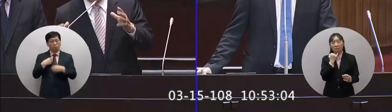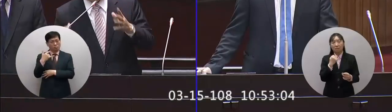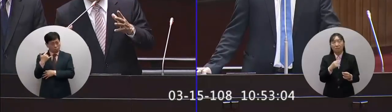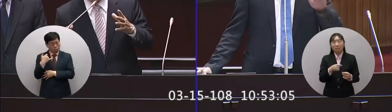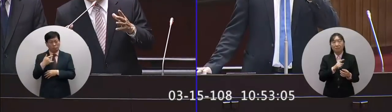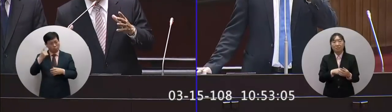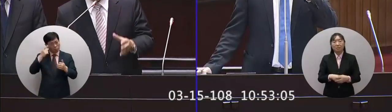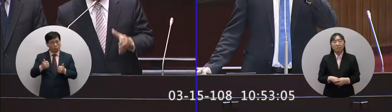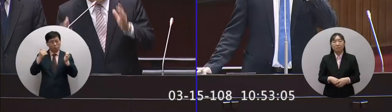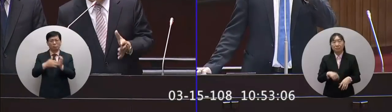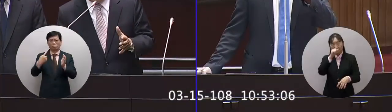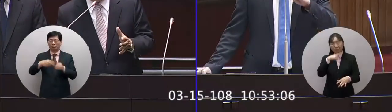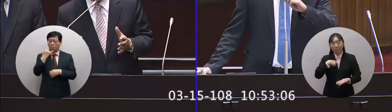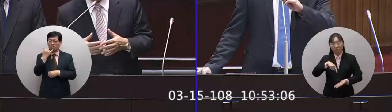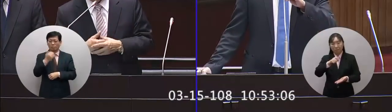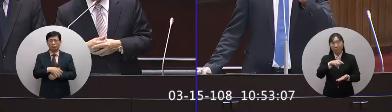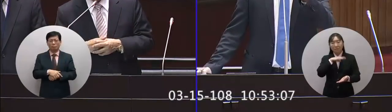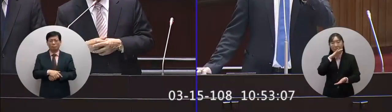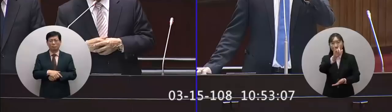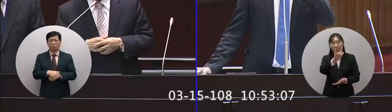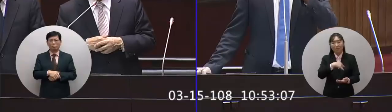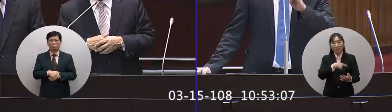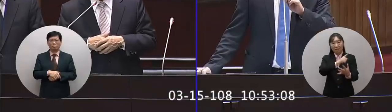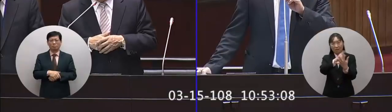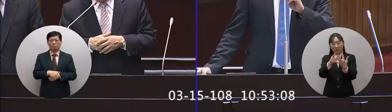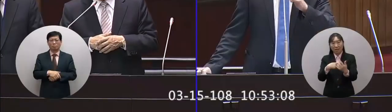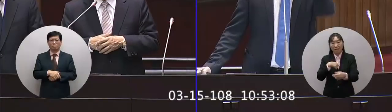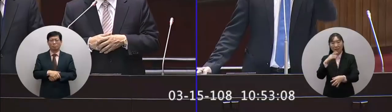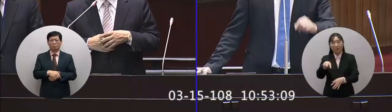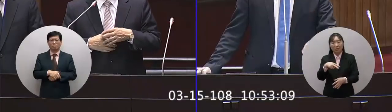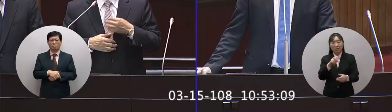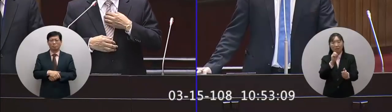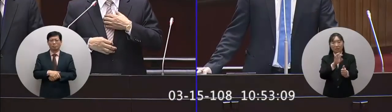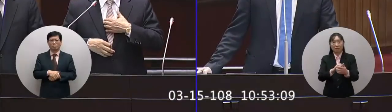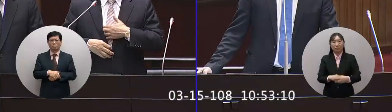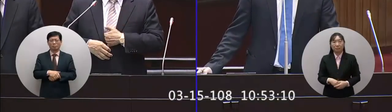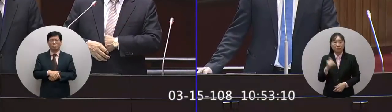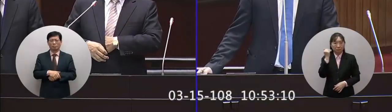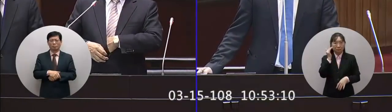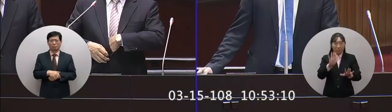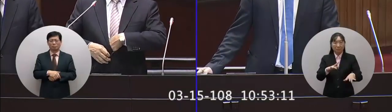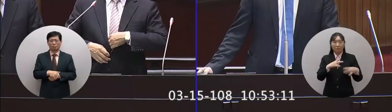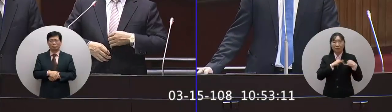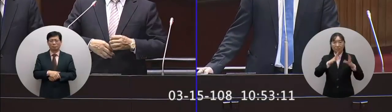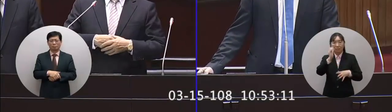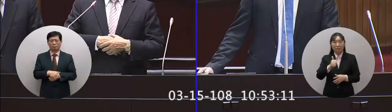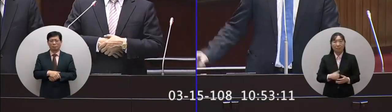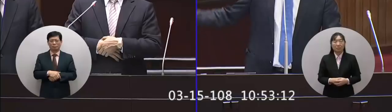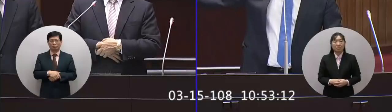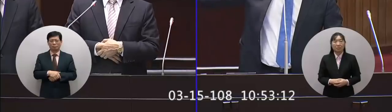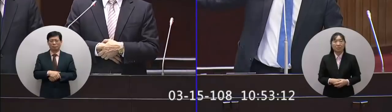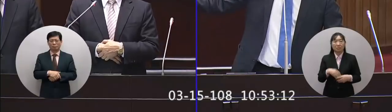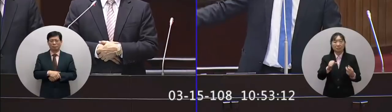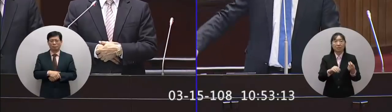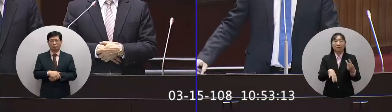形成共识啦。 我一样一样，我一样一样带院长看呐哈。如果今天蔡英文总统